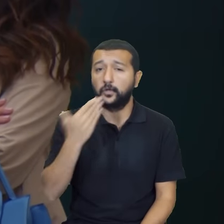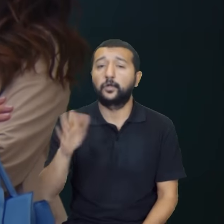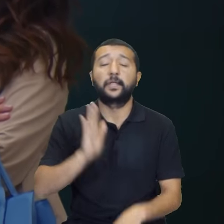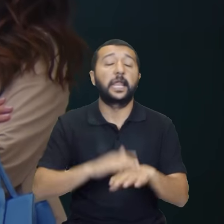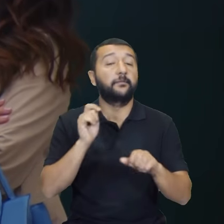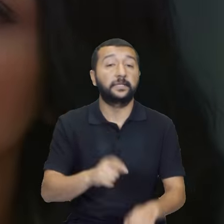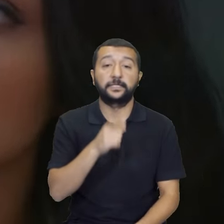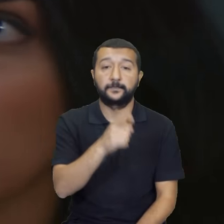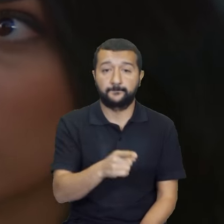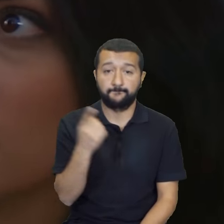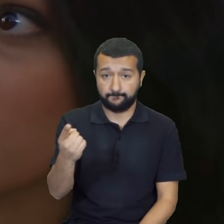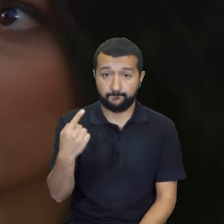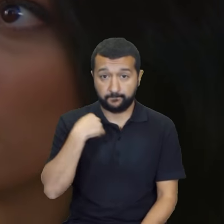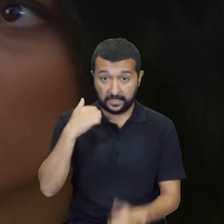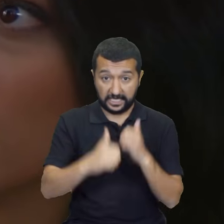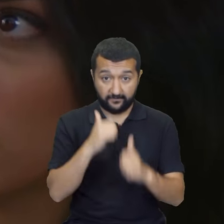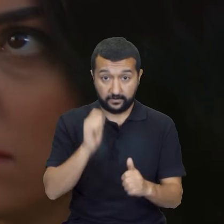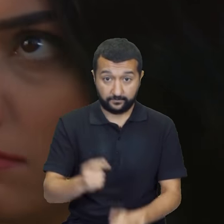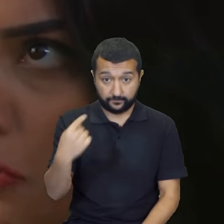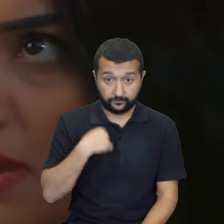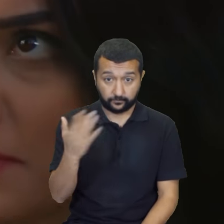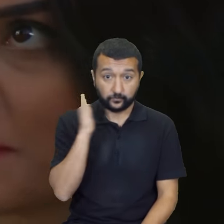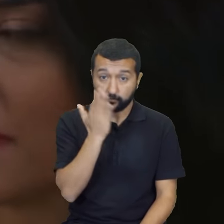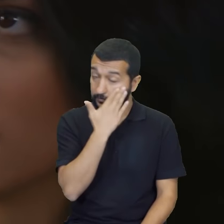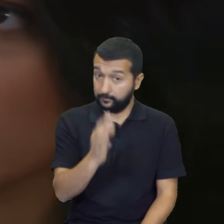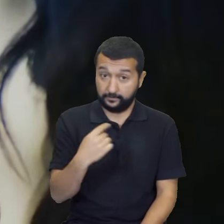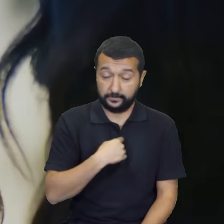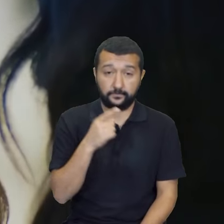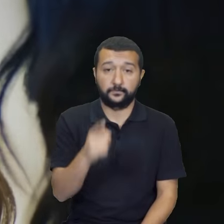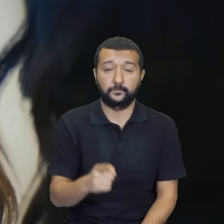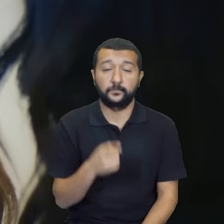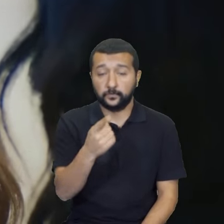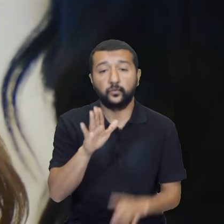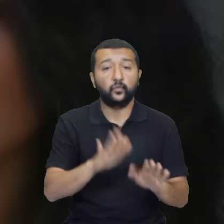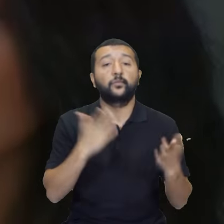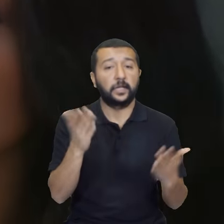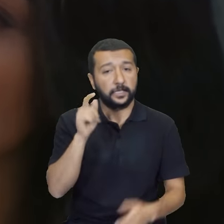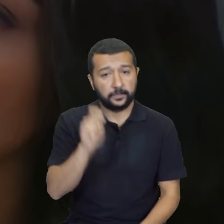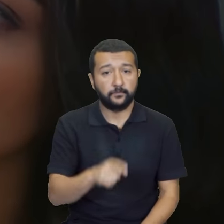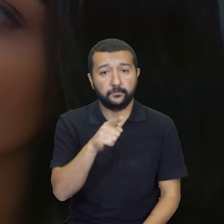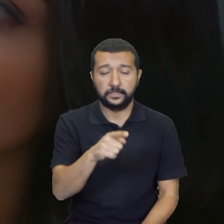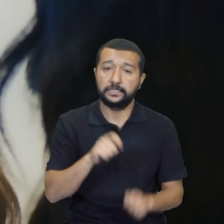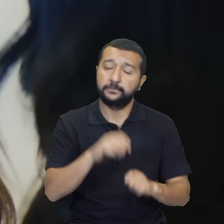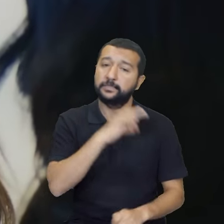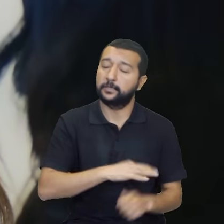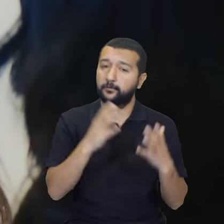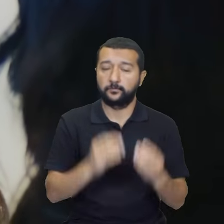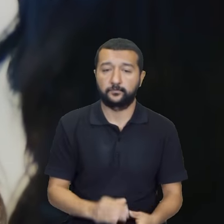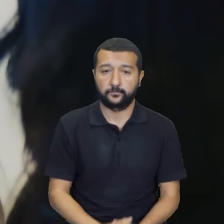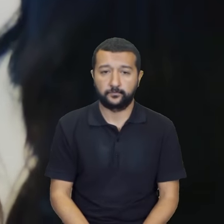Söylemezsem ne yaparsın? Saldırır mısın bana? Döver misin beni? Durma hadi. İşime gelir.